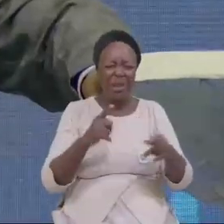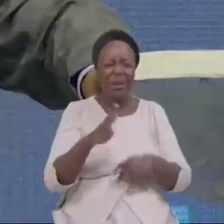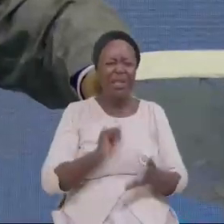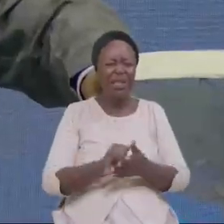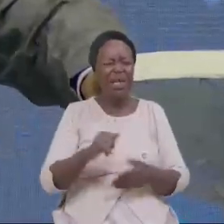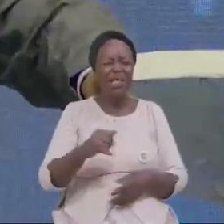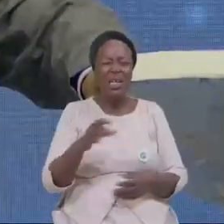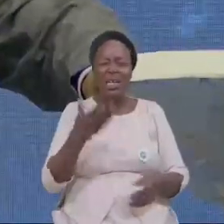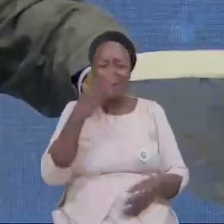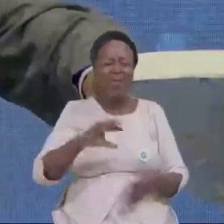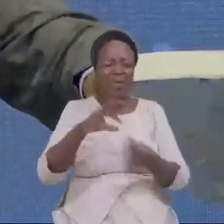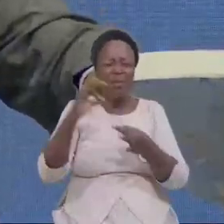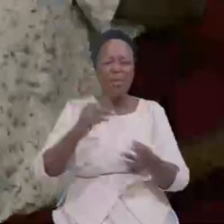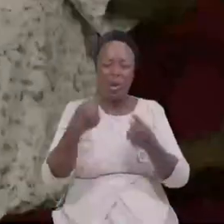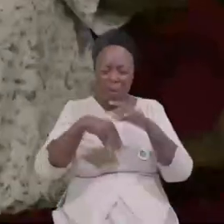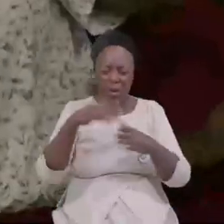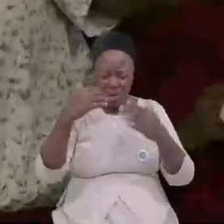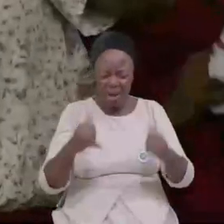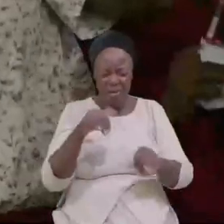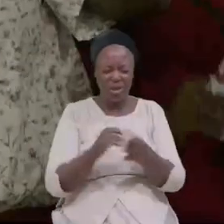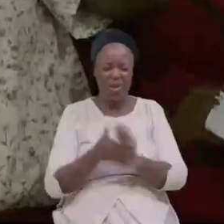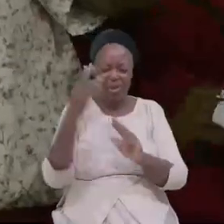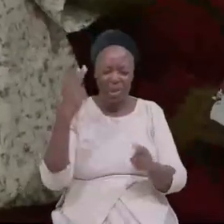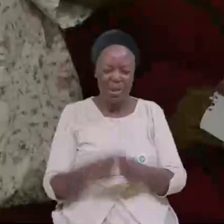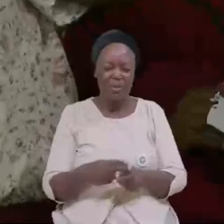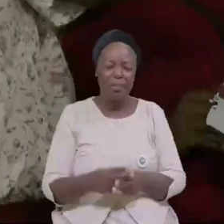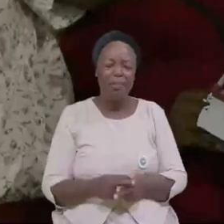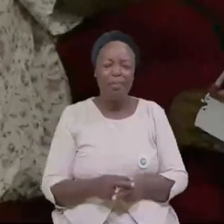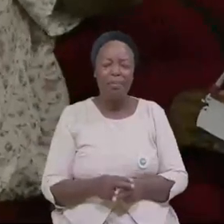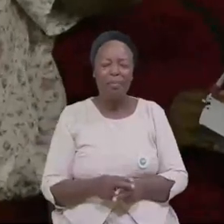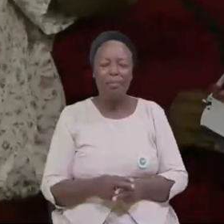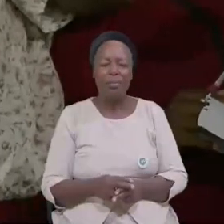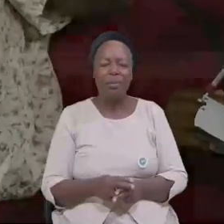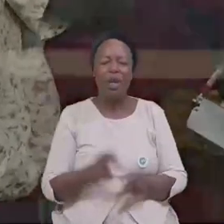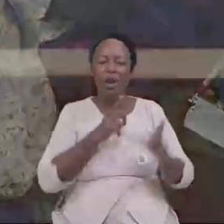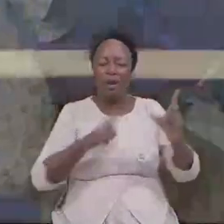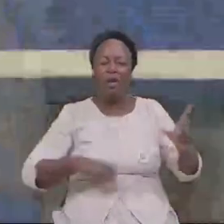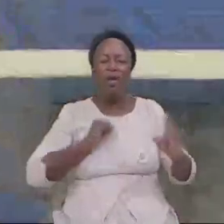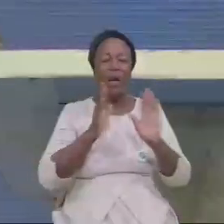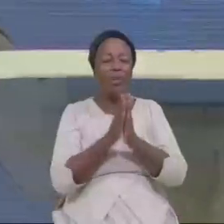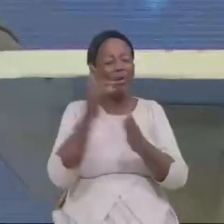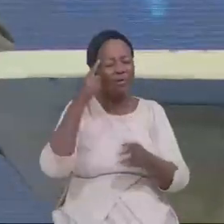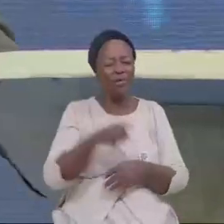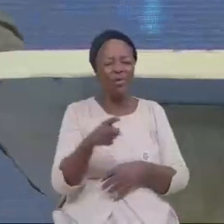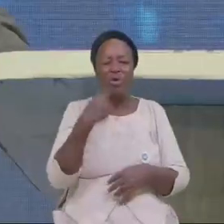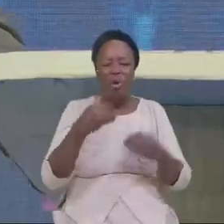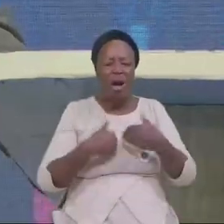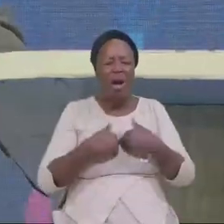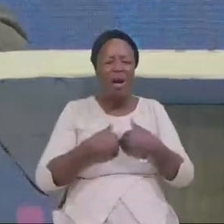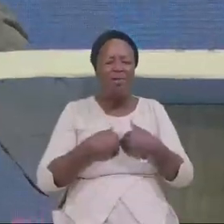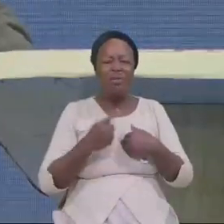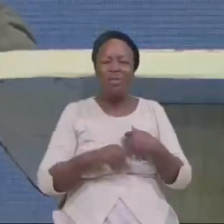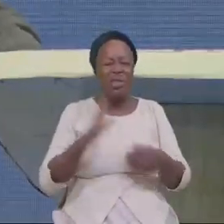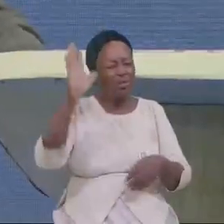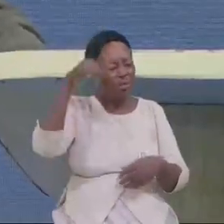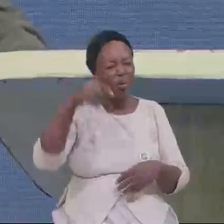mauvais esprits, sortez au nom de Jésus. Seigneur, je prie pour ceux qui ont des maladies